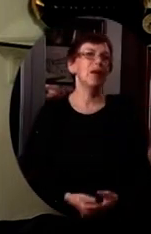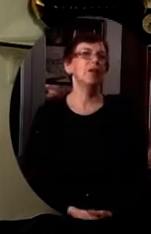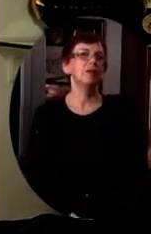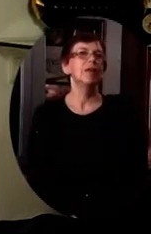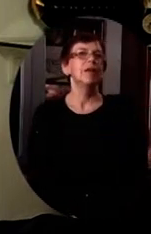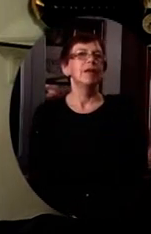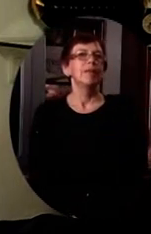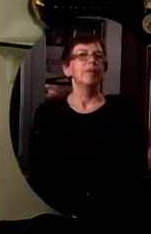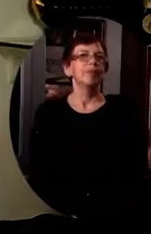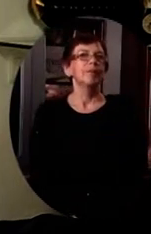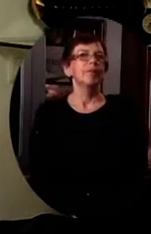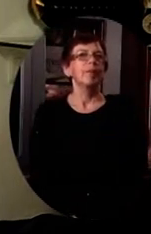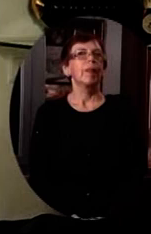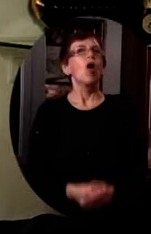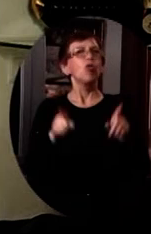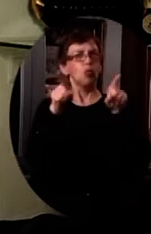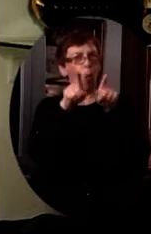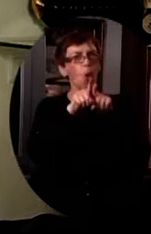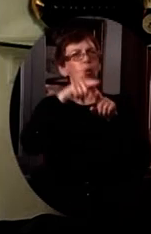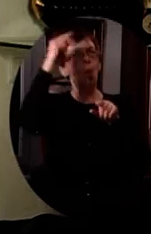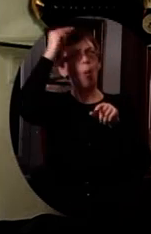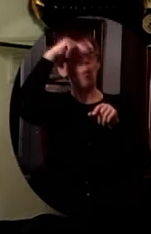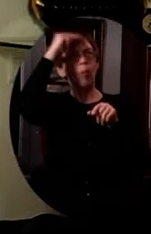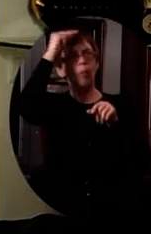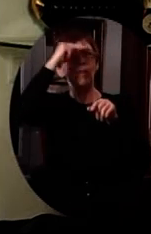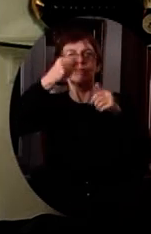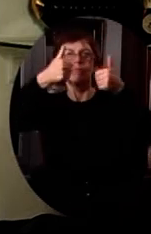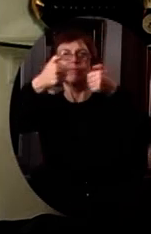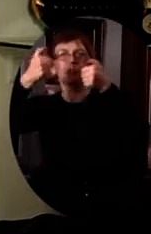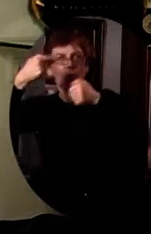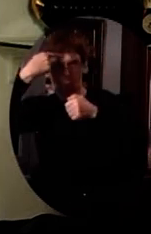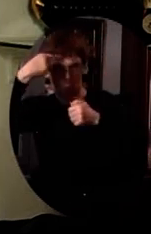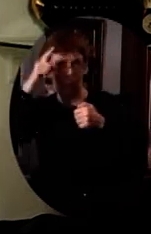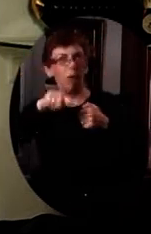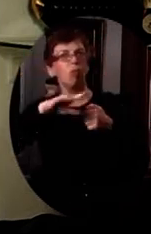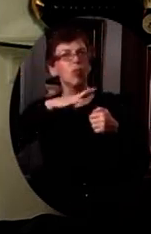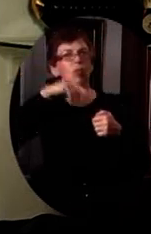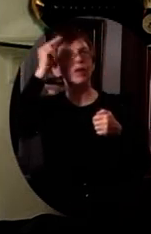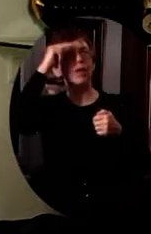כן, כן. אבל גם למדת צילום ממש?